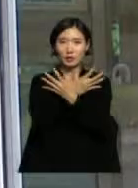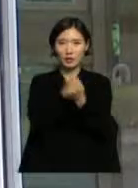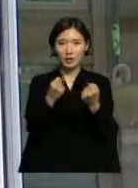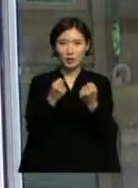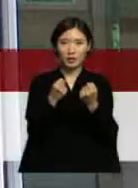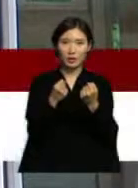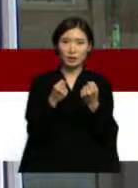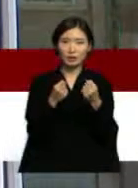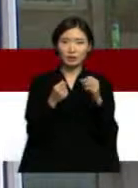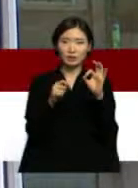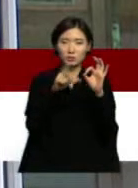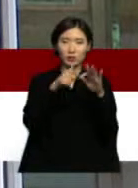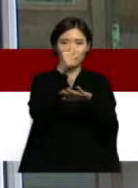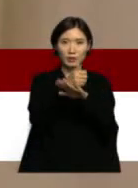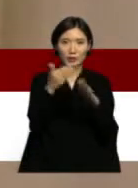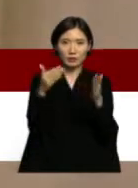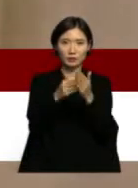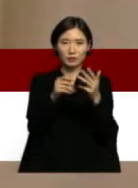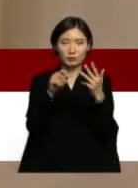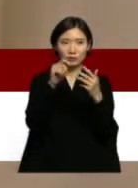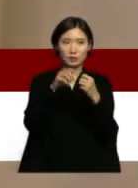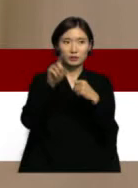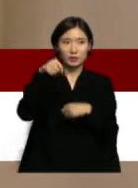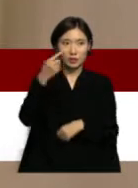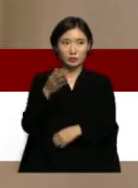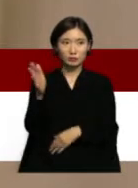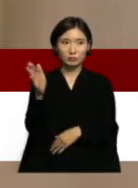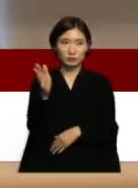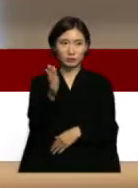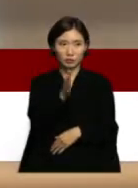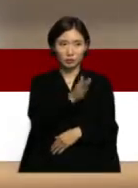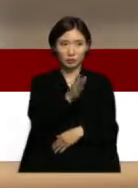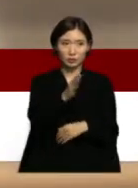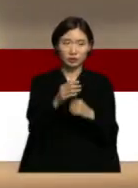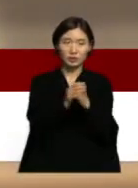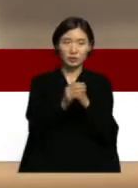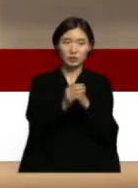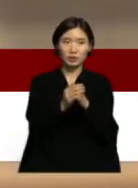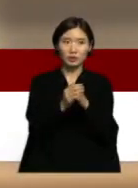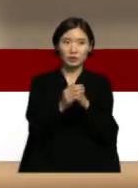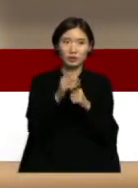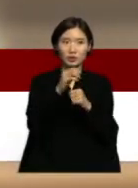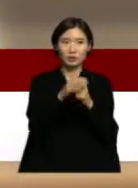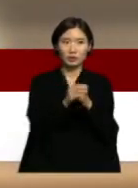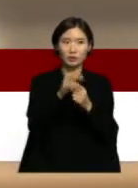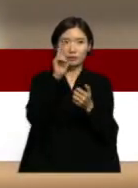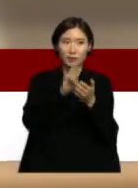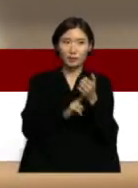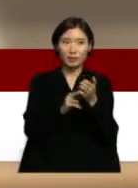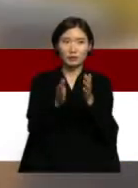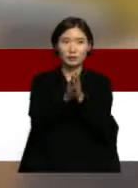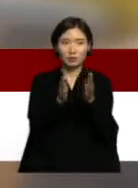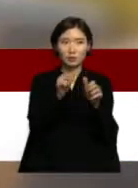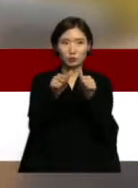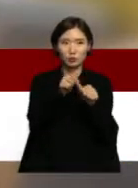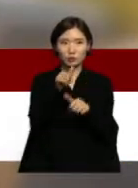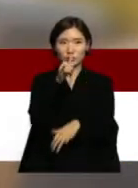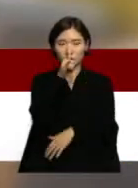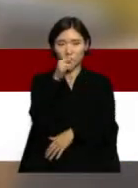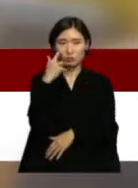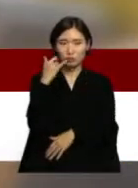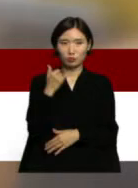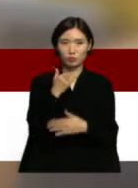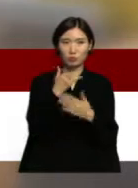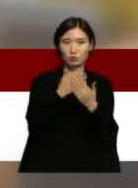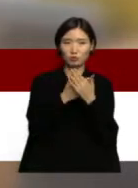말, 8월부터는 다른 운영체에 대한 입찰 소식이 있을 것이란 소문마저 돌아 학부모들의 불안감은 배가 되고